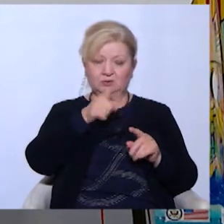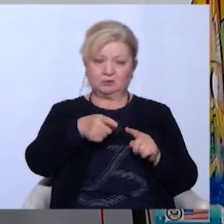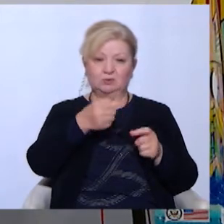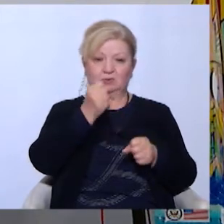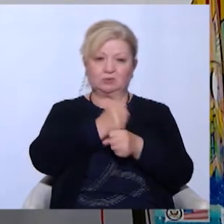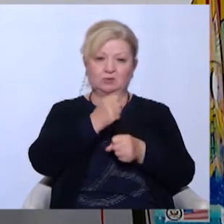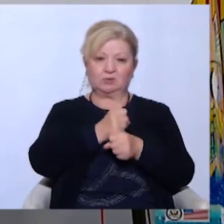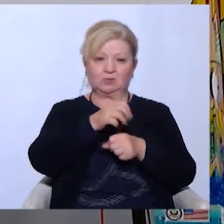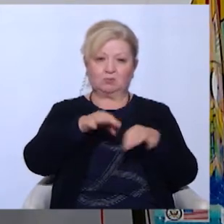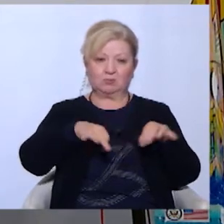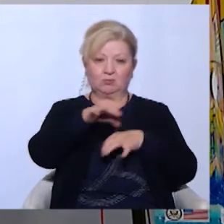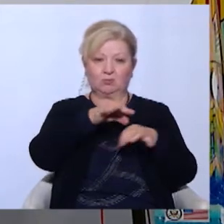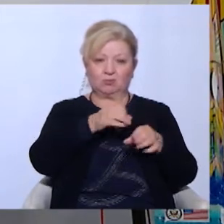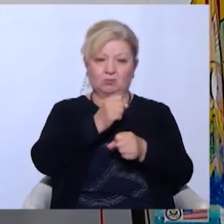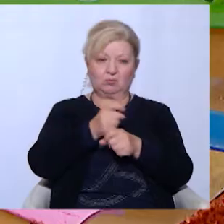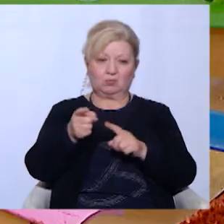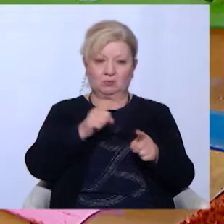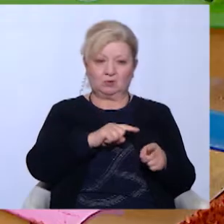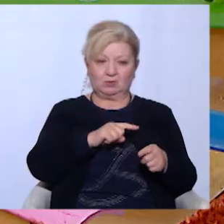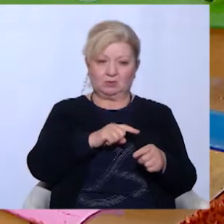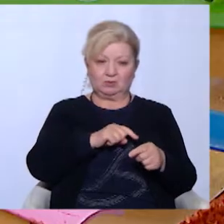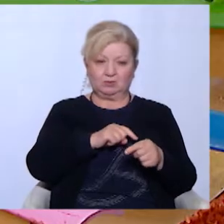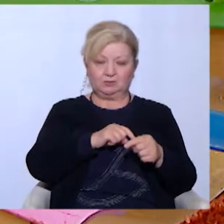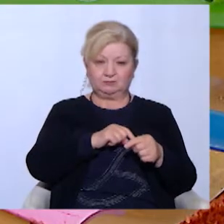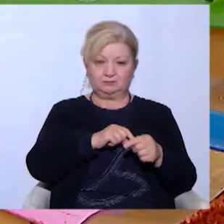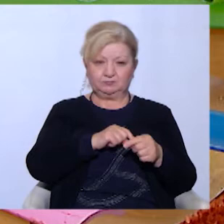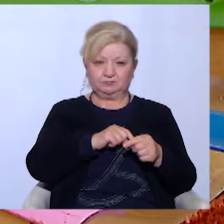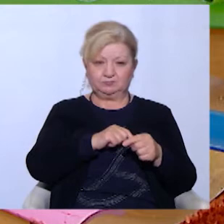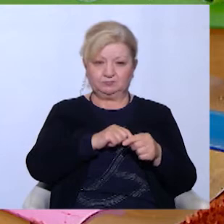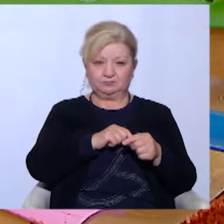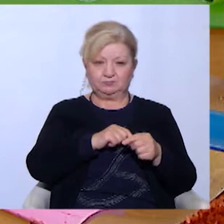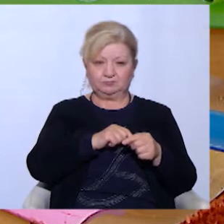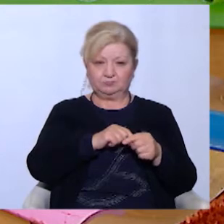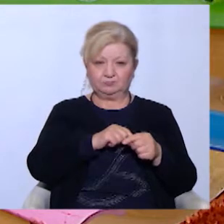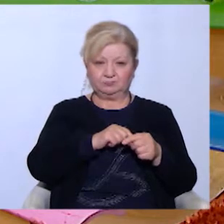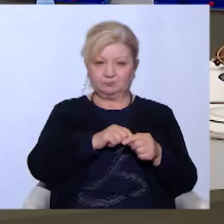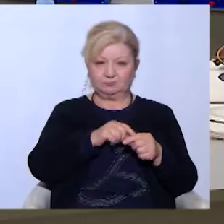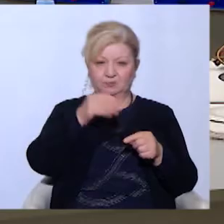ნასწავლის გამოყენებით პროექტის შექმნამდე. ორიოდე სიტყვა სტემის შესახებ.